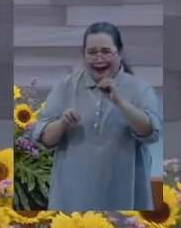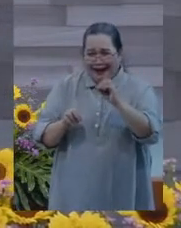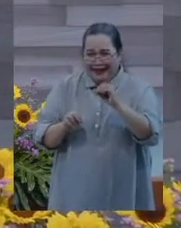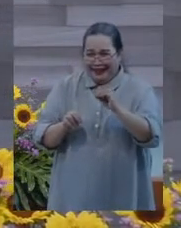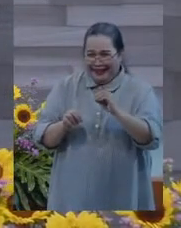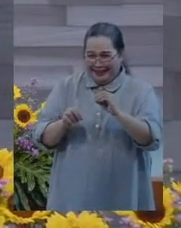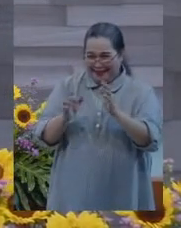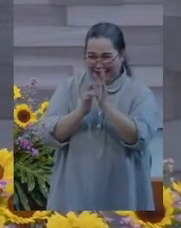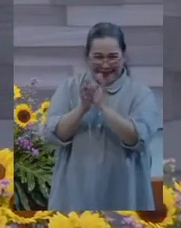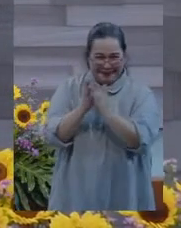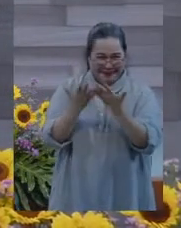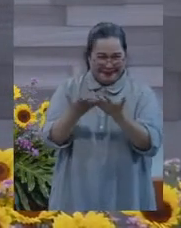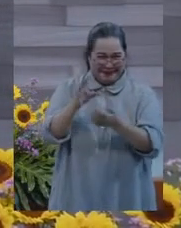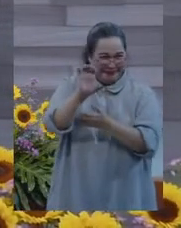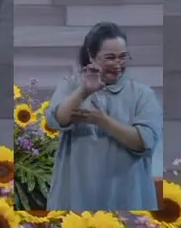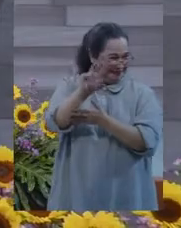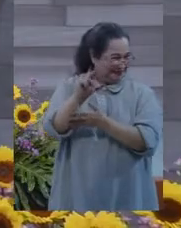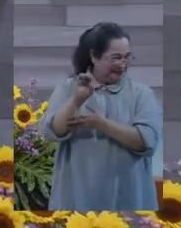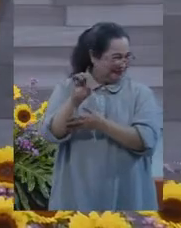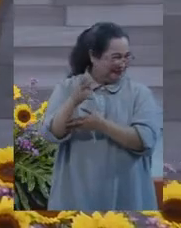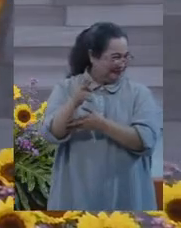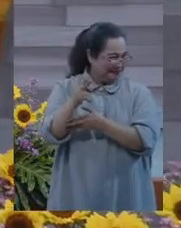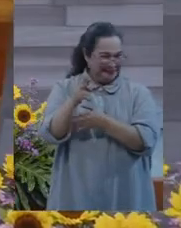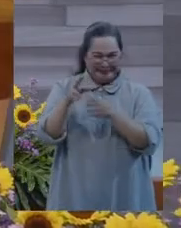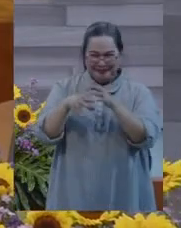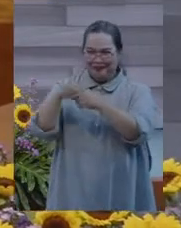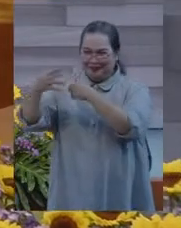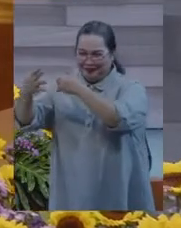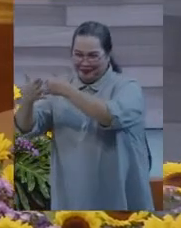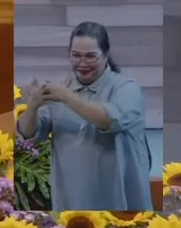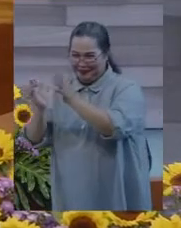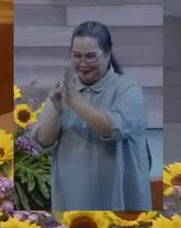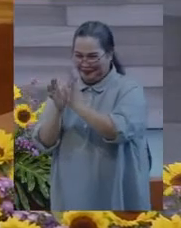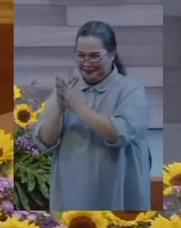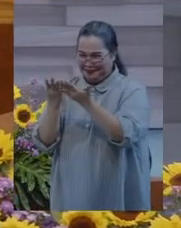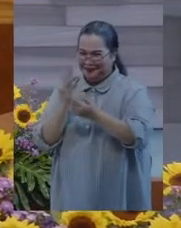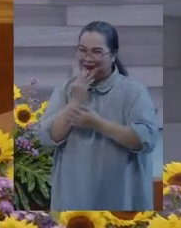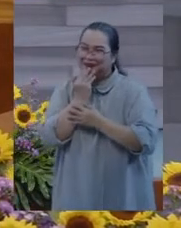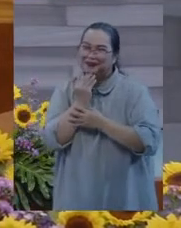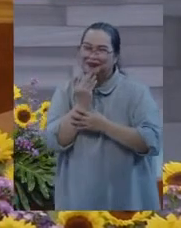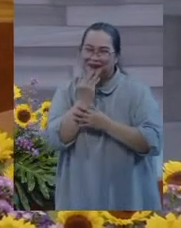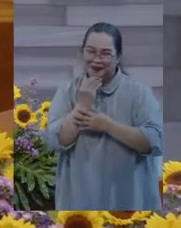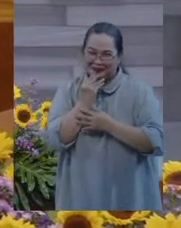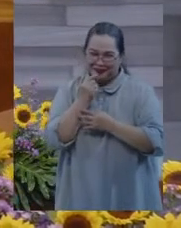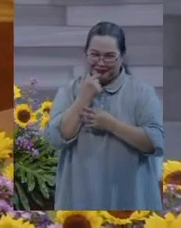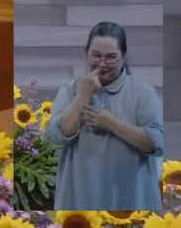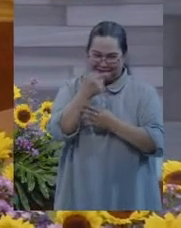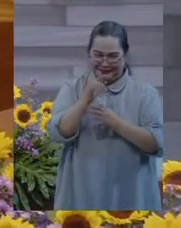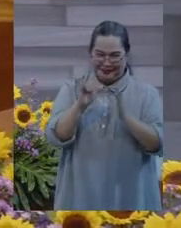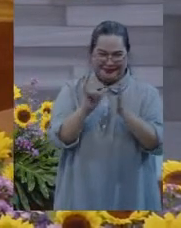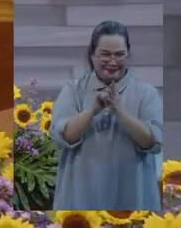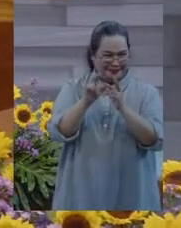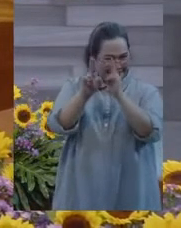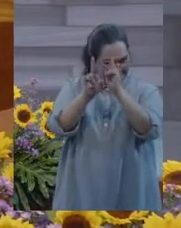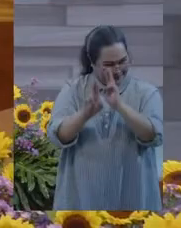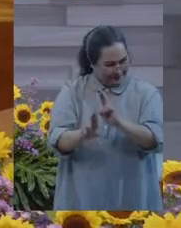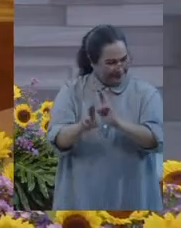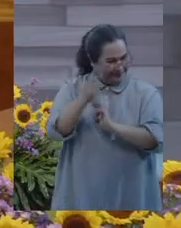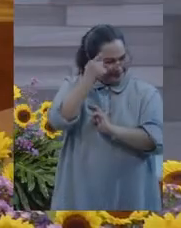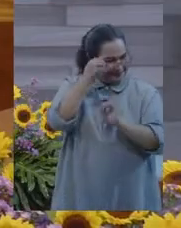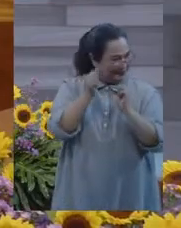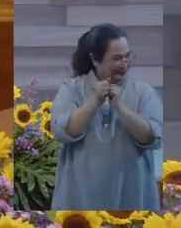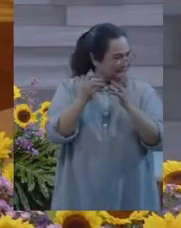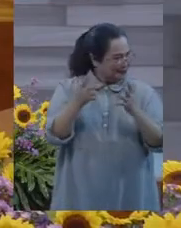Bible natin yan. Yan po ay extra-biblical literature ng mga Jews. Pero kanilang ginagalang sapagkat wala